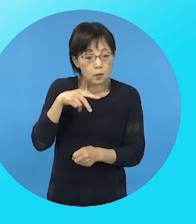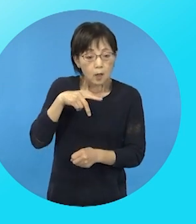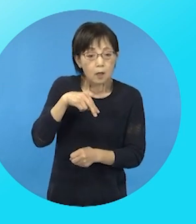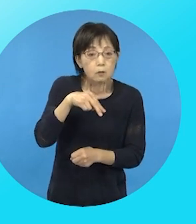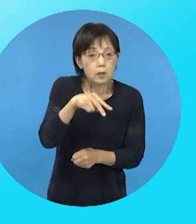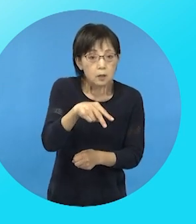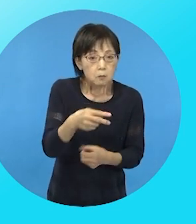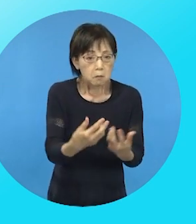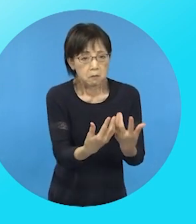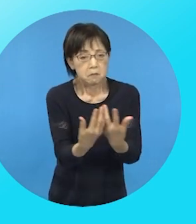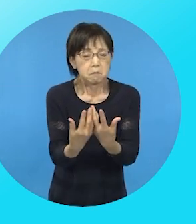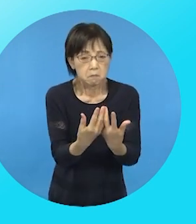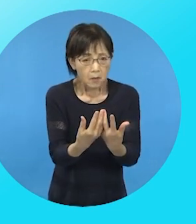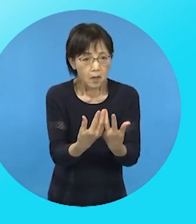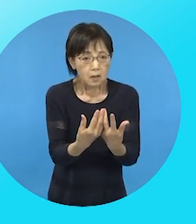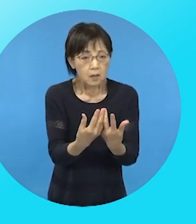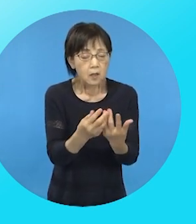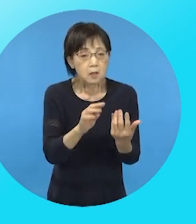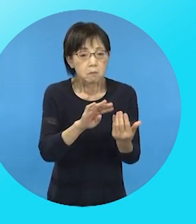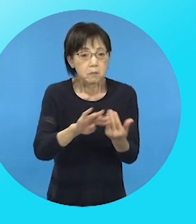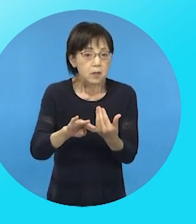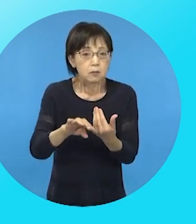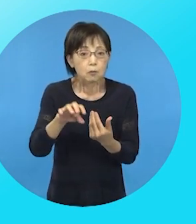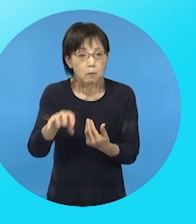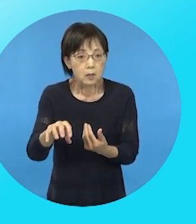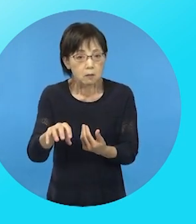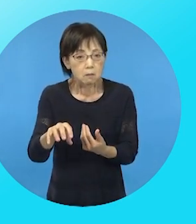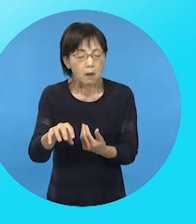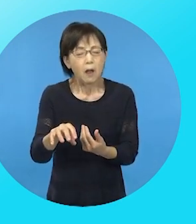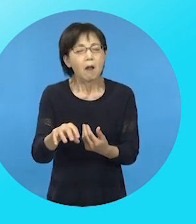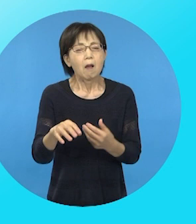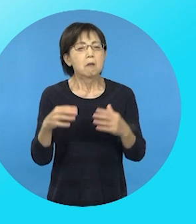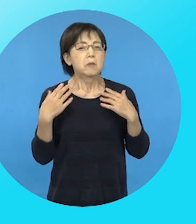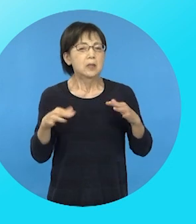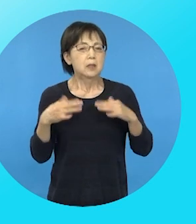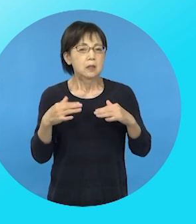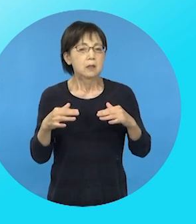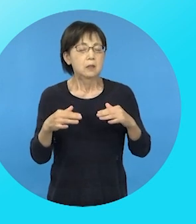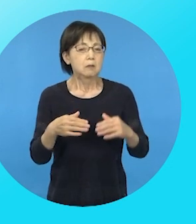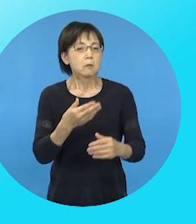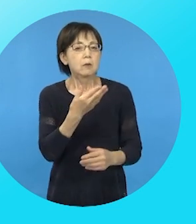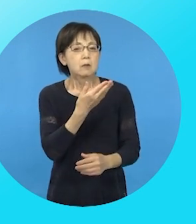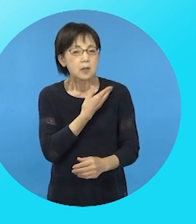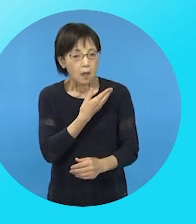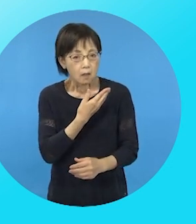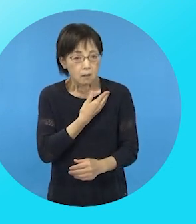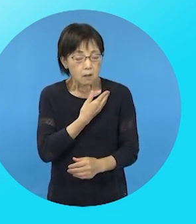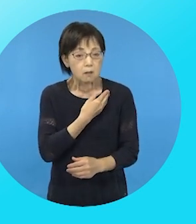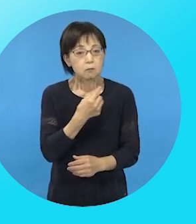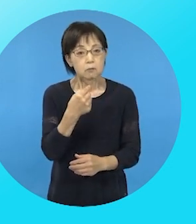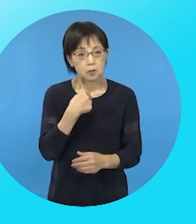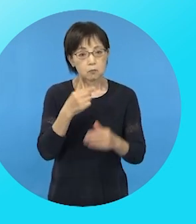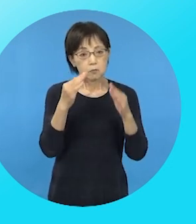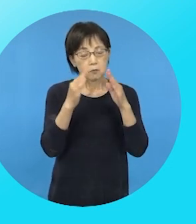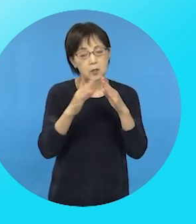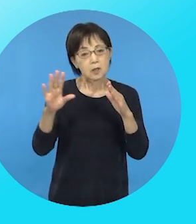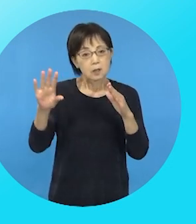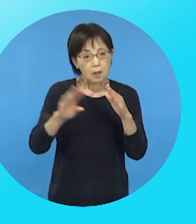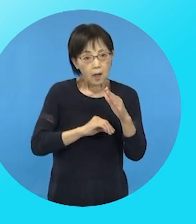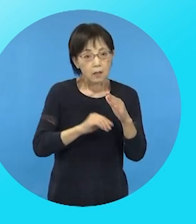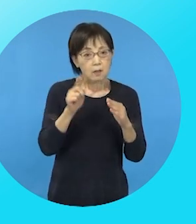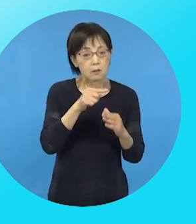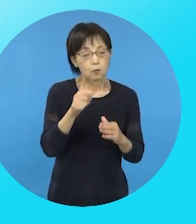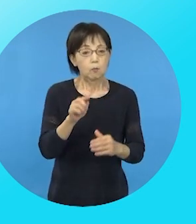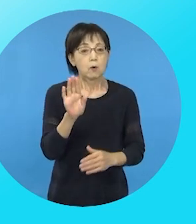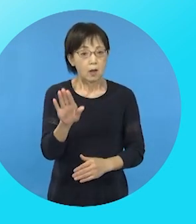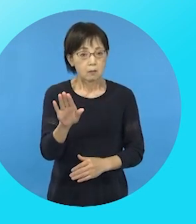ども避難所がいっぱいで次の避難所を案内されたことから、やむなく自宅に引き返したりした人